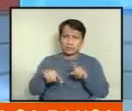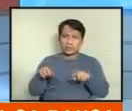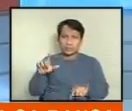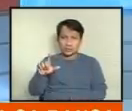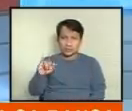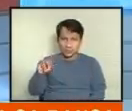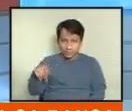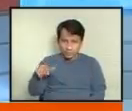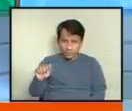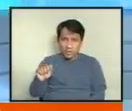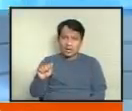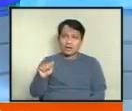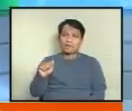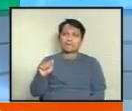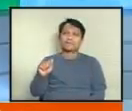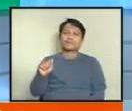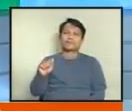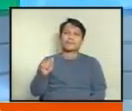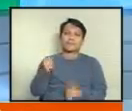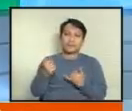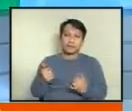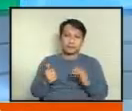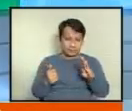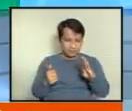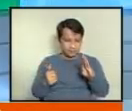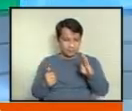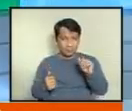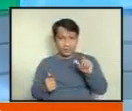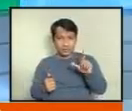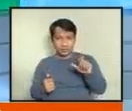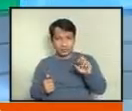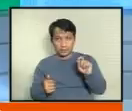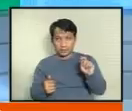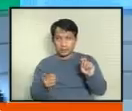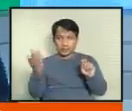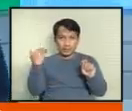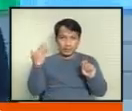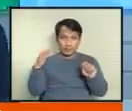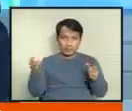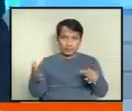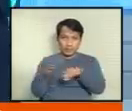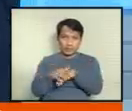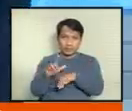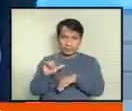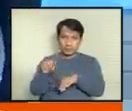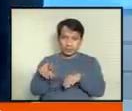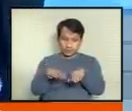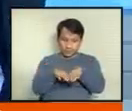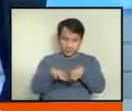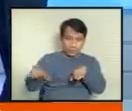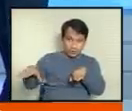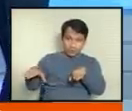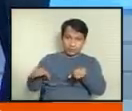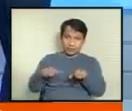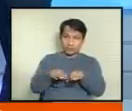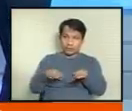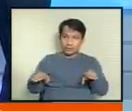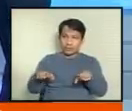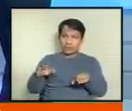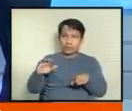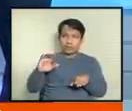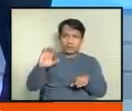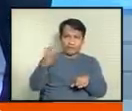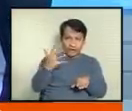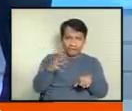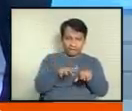City ngayon. Ang ngayon Balete ay dating bayan ng Lipa. Ang Lipa po ay inurong inland. Nakalimang urong